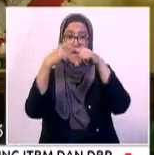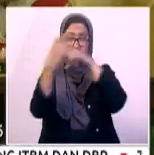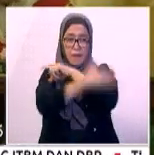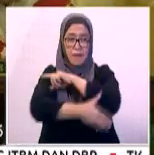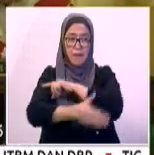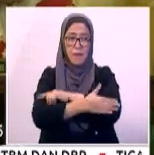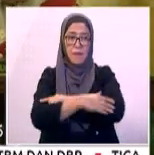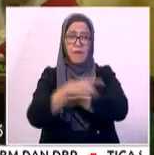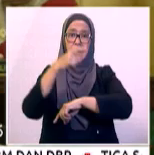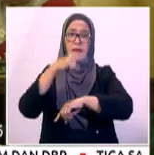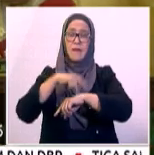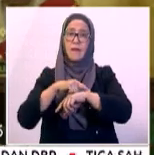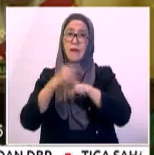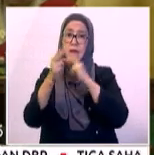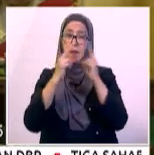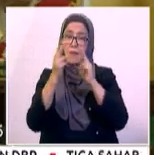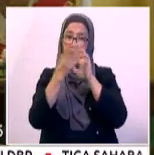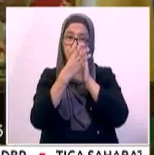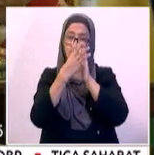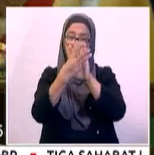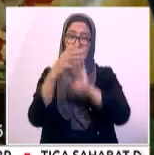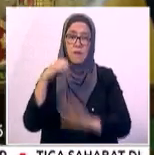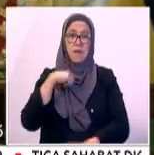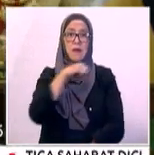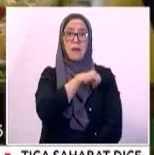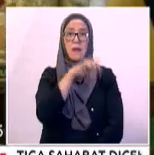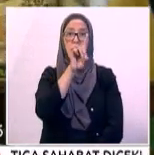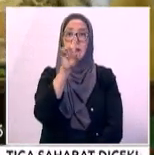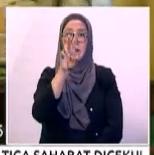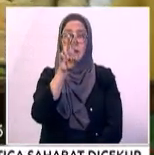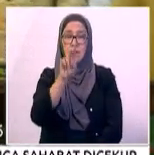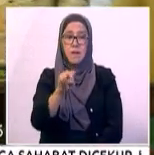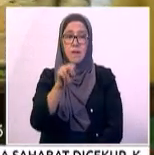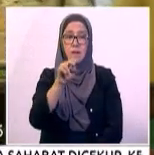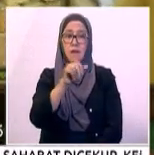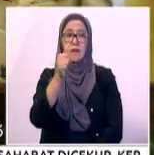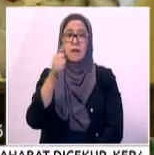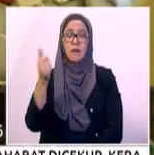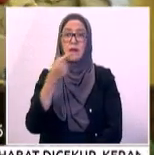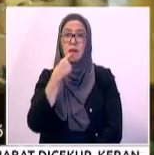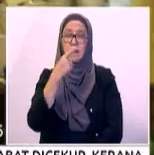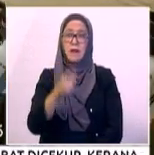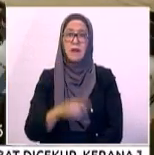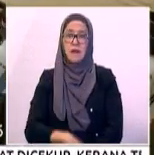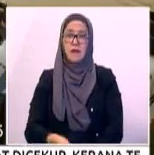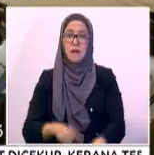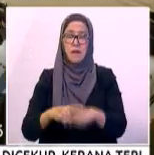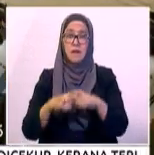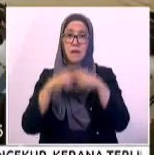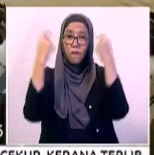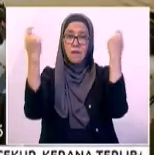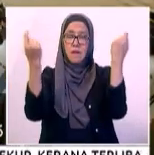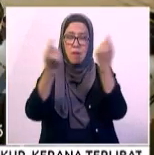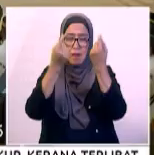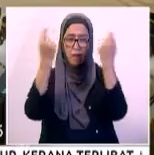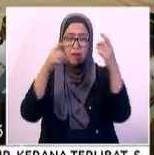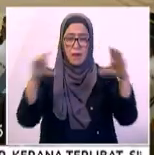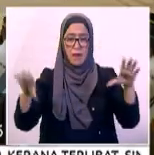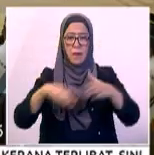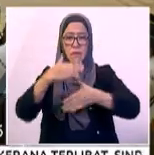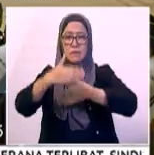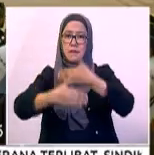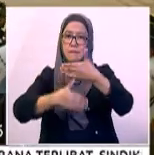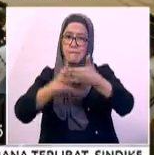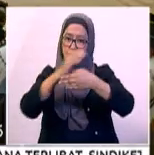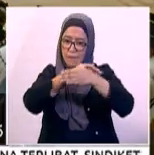ketika berucap mewakili ahli Dewan Negara yang lain berkata, pertabalan yang berlangsung dengan penuh adat istiadat selamat